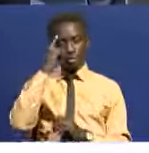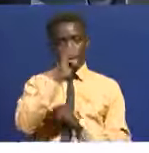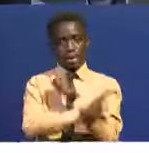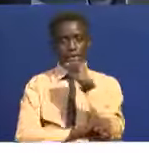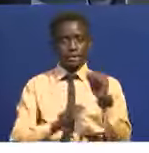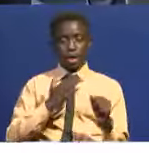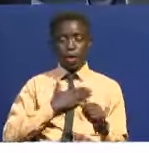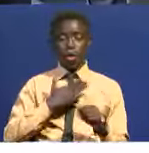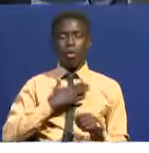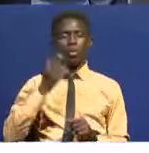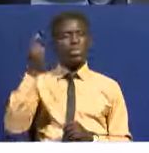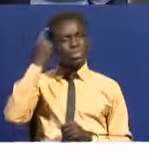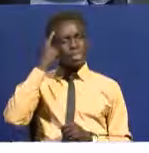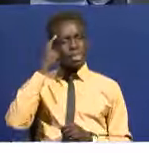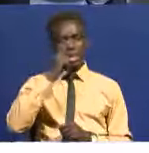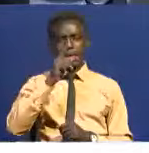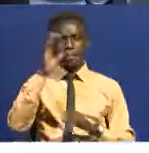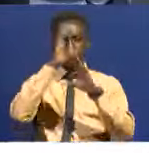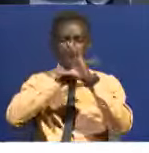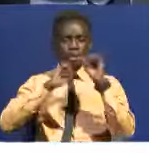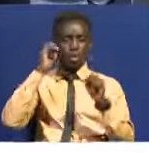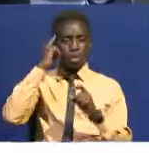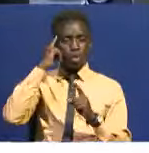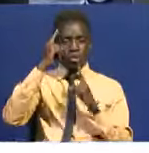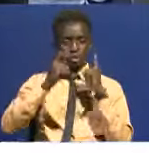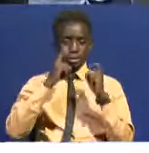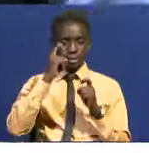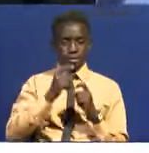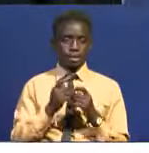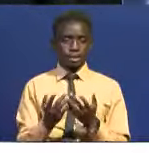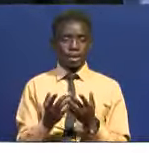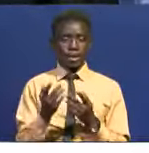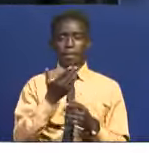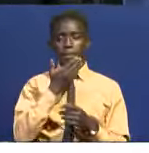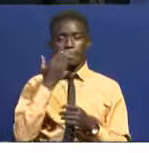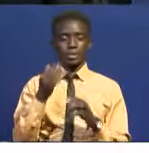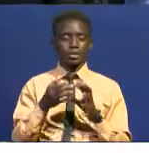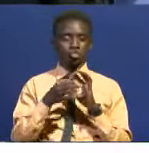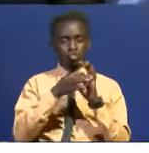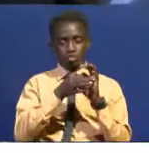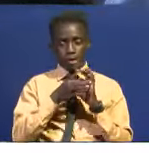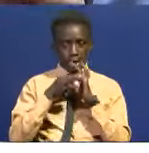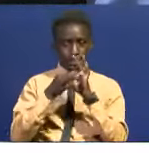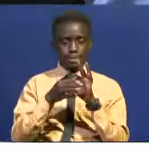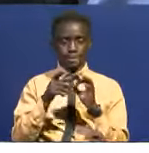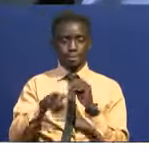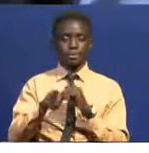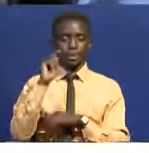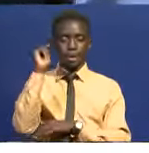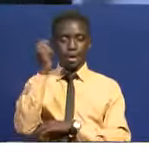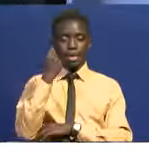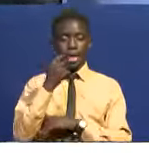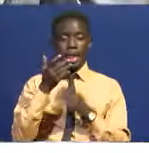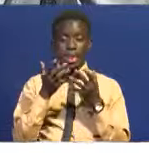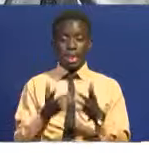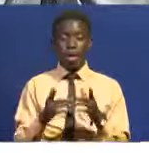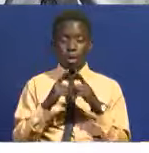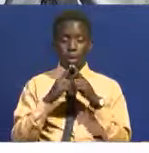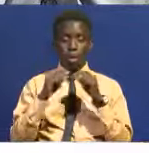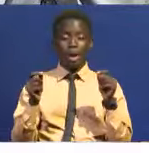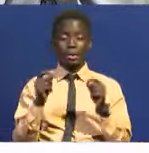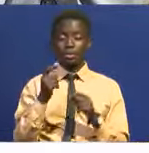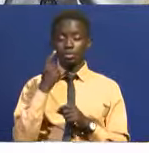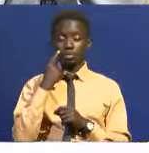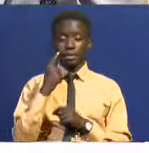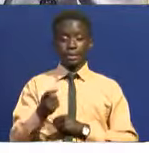we are saying here. Let us unite this nation. Aidha, wametoa wito wa kuondolewa kwa mswada wa kudhibiti mashirika